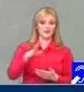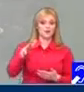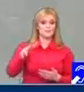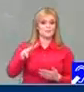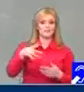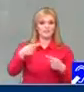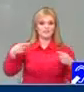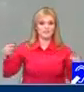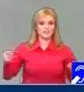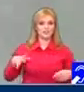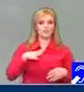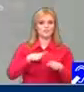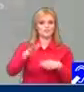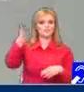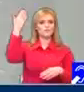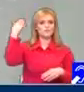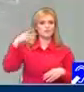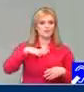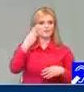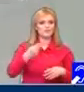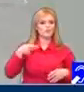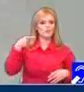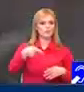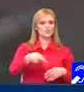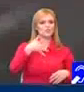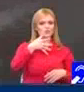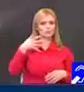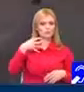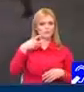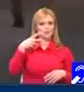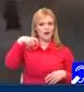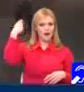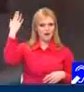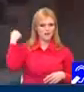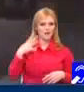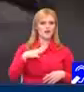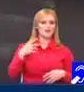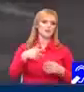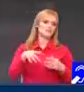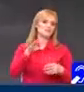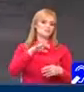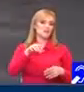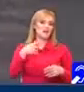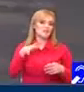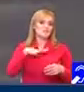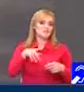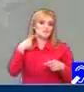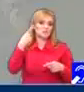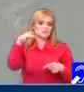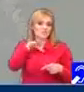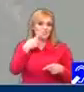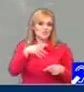sau plante și au fost realizate în urmă cu 1500, chiar 2000 de ani. Se crede că erau folosite folosite în ritualul religioase